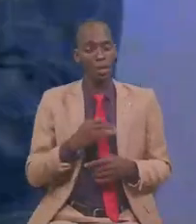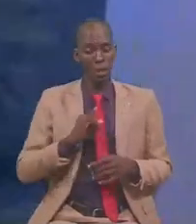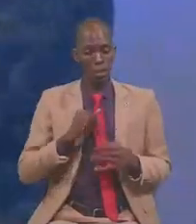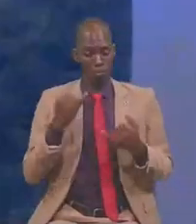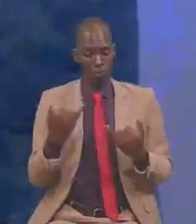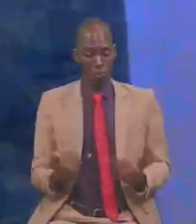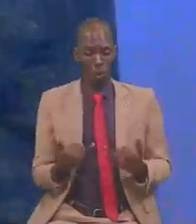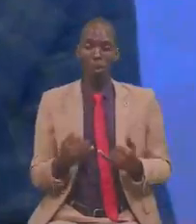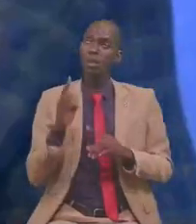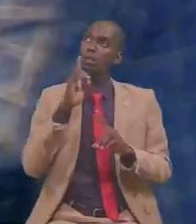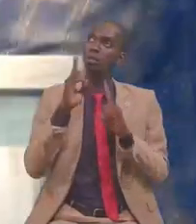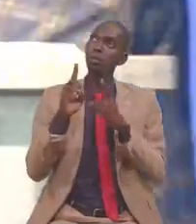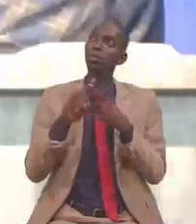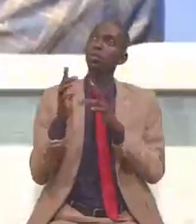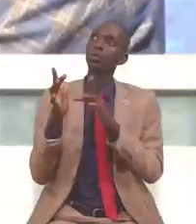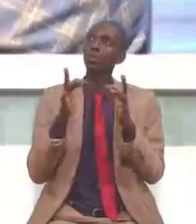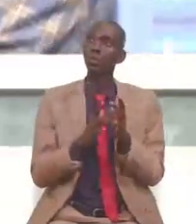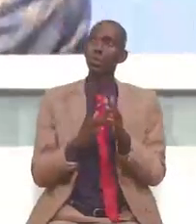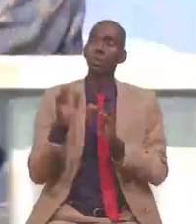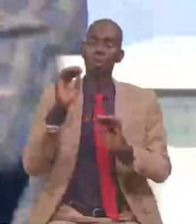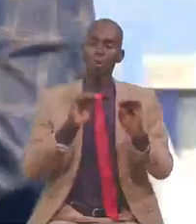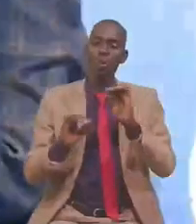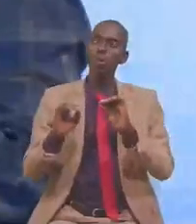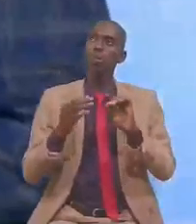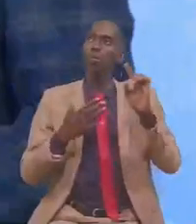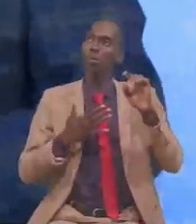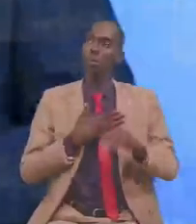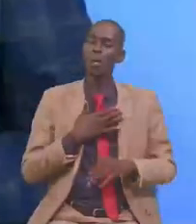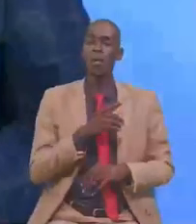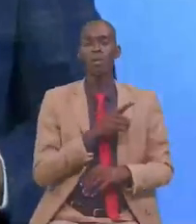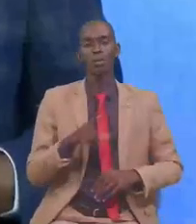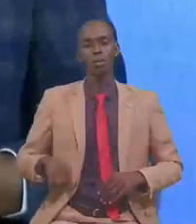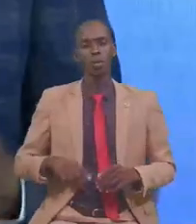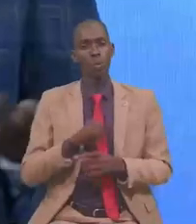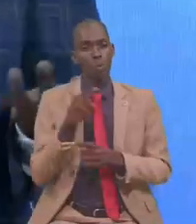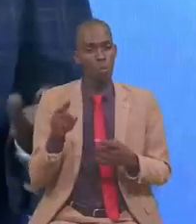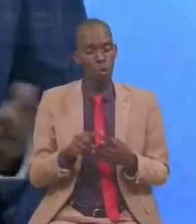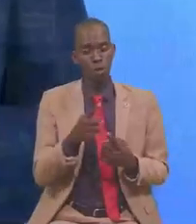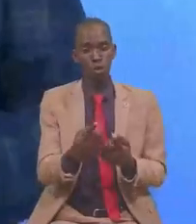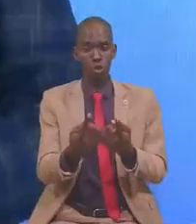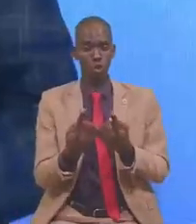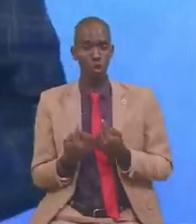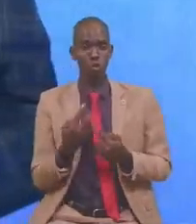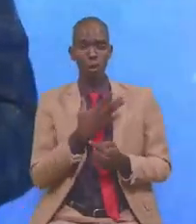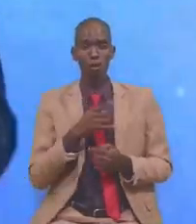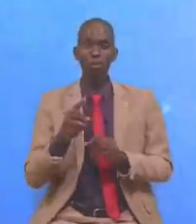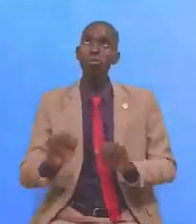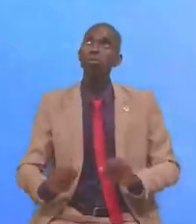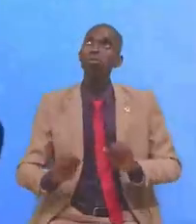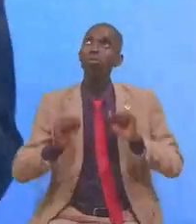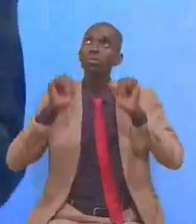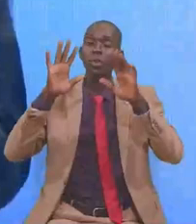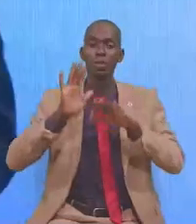je dis à Jésus que mon Seigneur, alors comme tu viens, et tu soumets ton cœur au